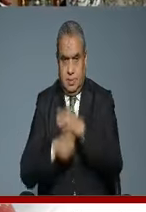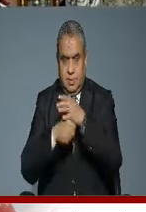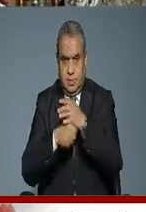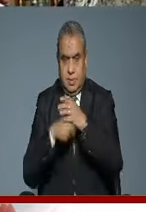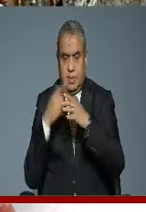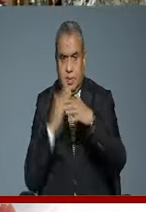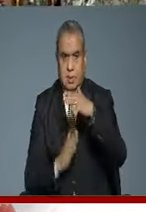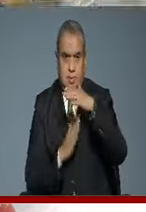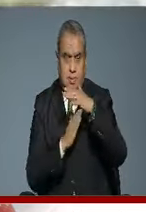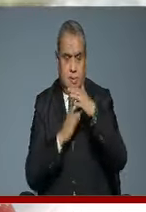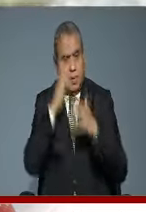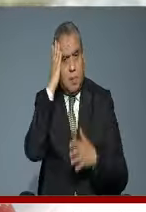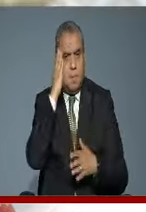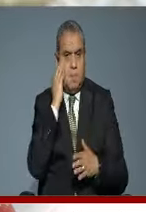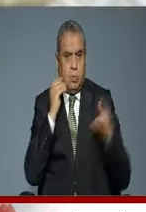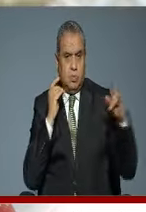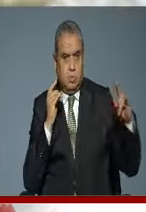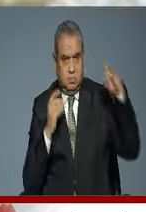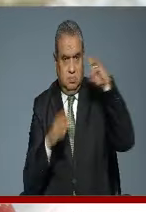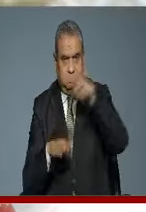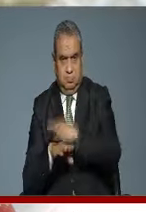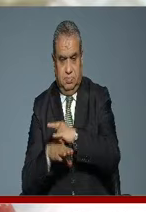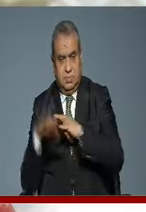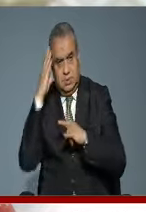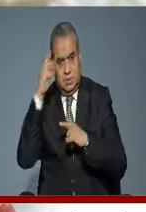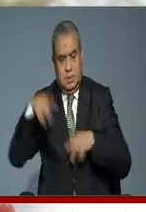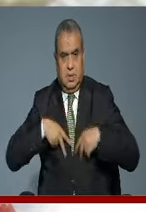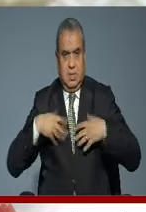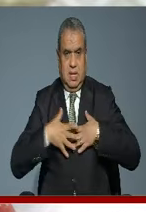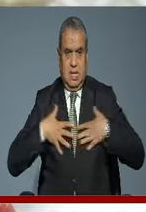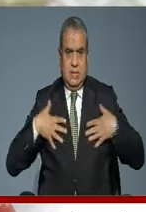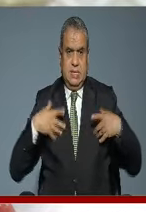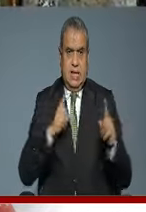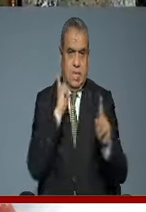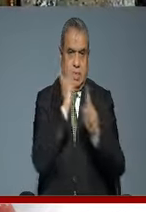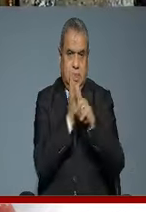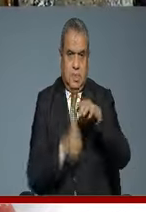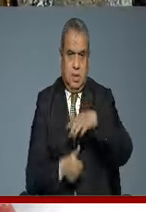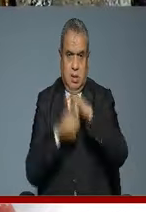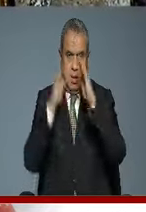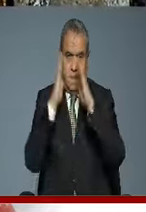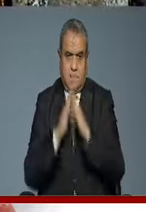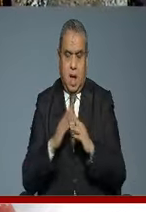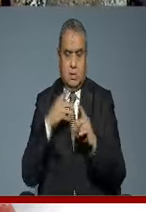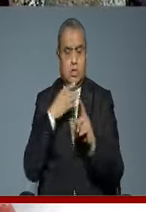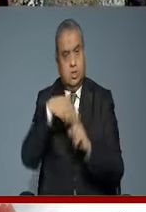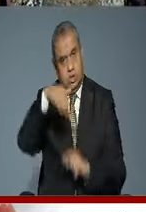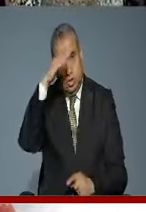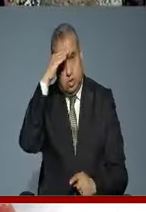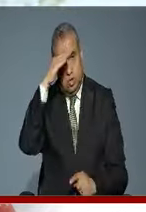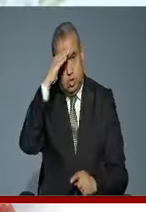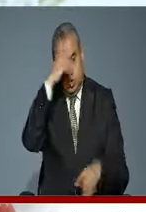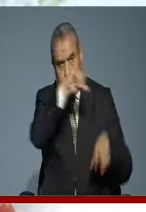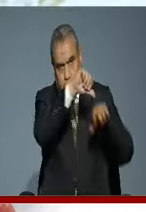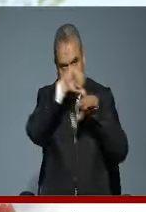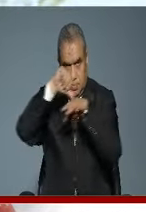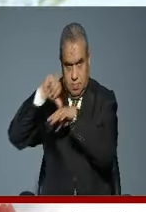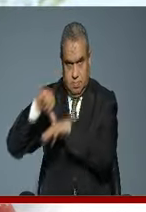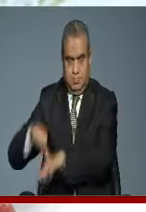أنا أرحب بيك أهلا وسهلا، وسعيد بلقائك في مصر، وبشكرك على هذه الزيارة، واسمحوا لي